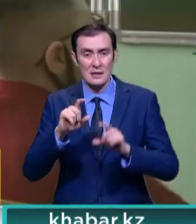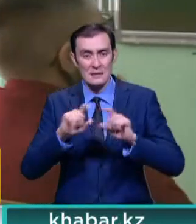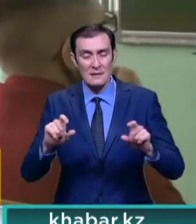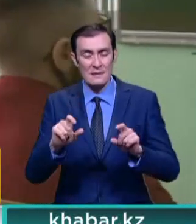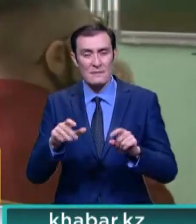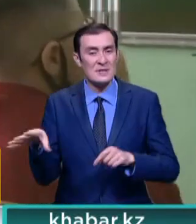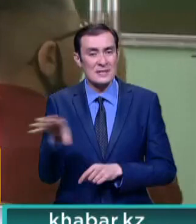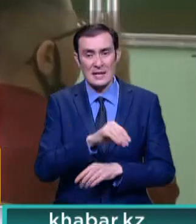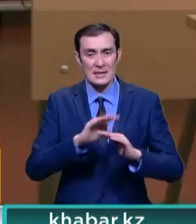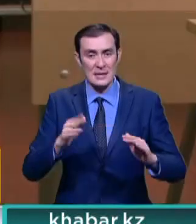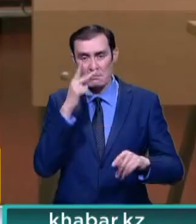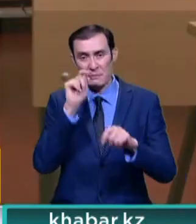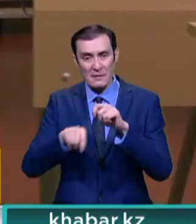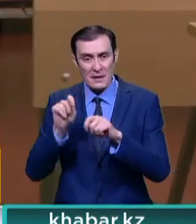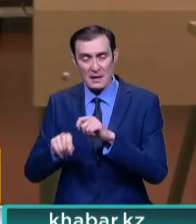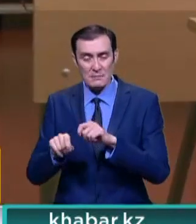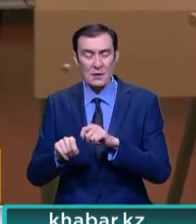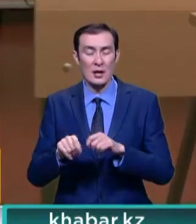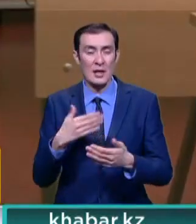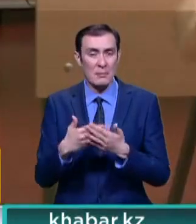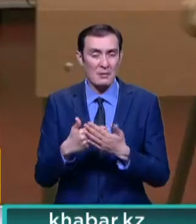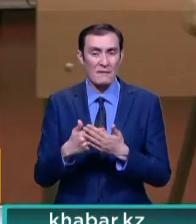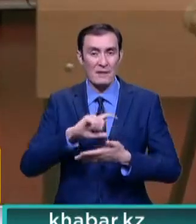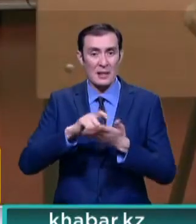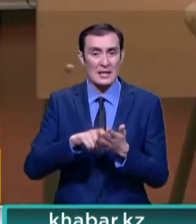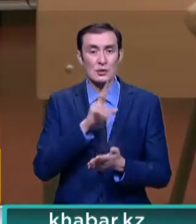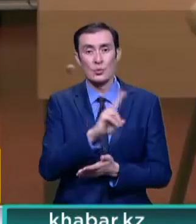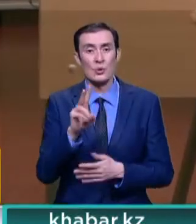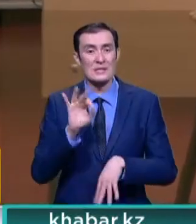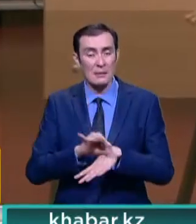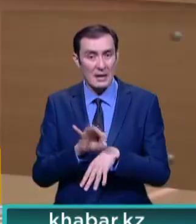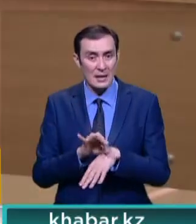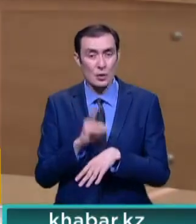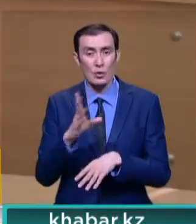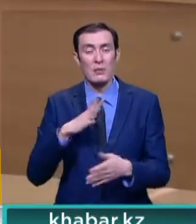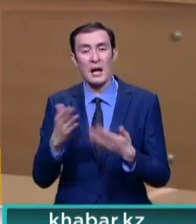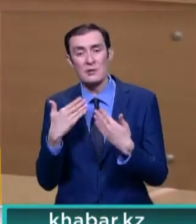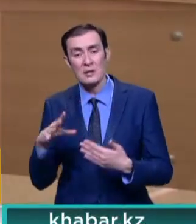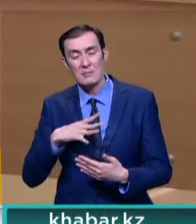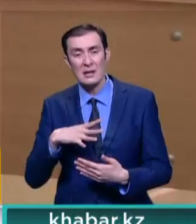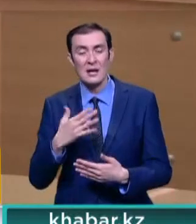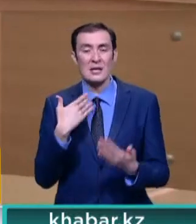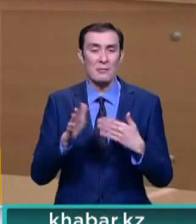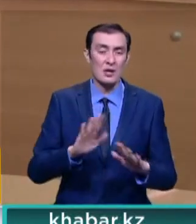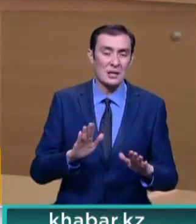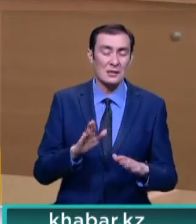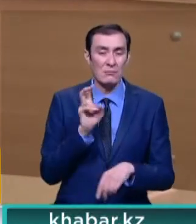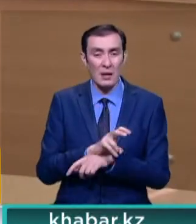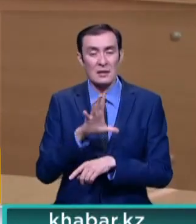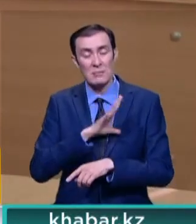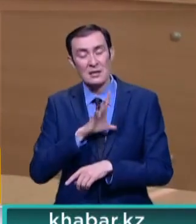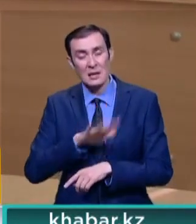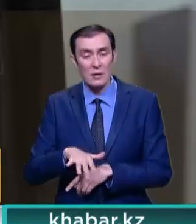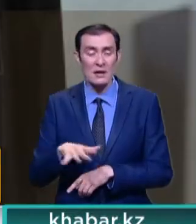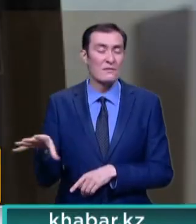проверяют всех детей. Например, если в классе заболел, общался он, не общался, ходил в школу, нет. Все равно у